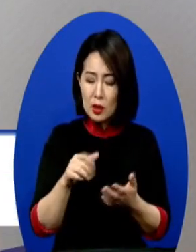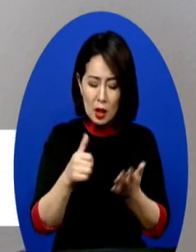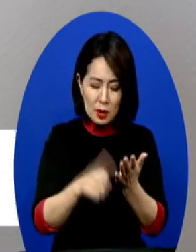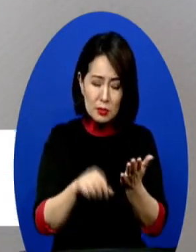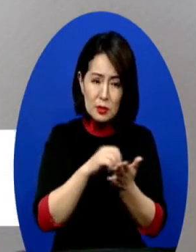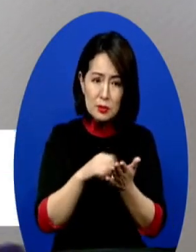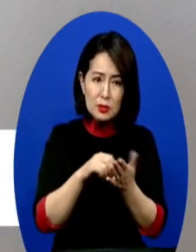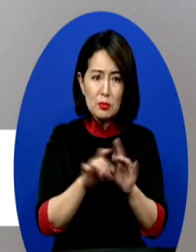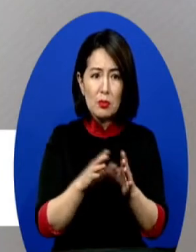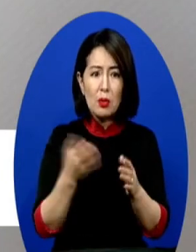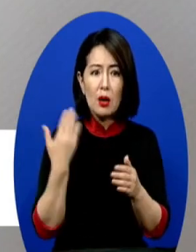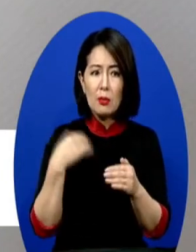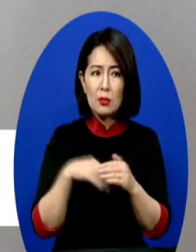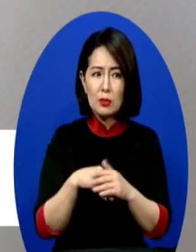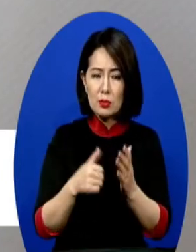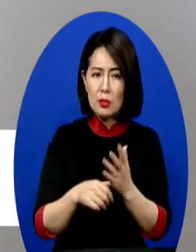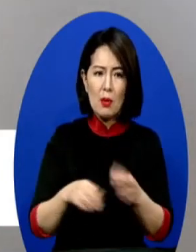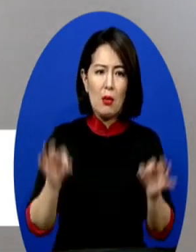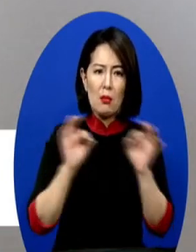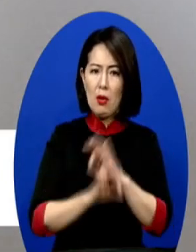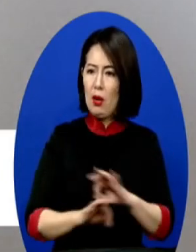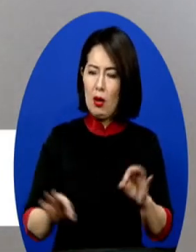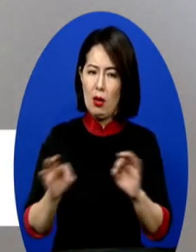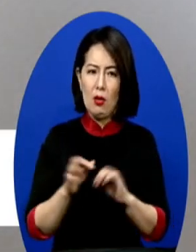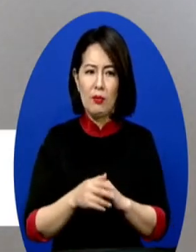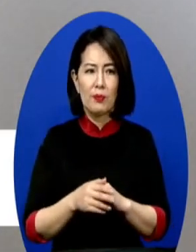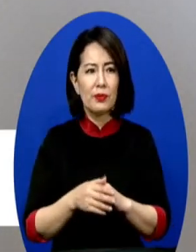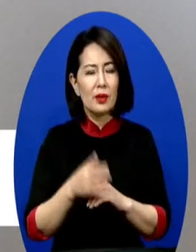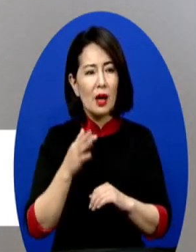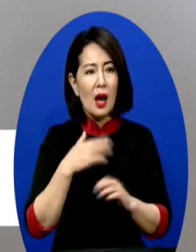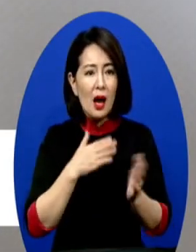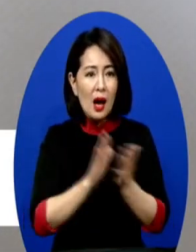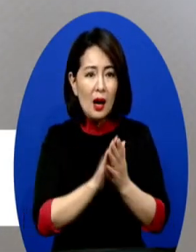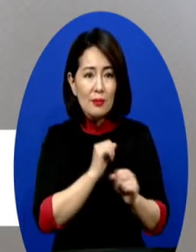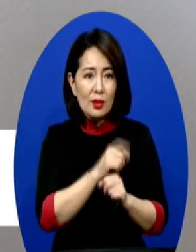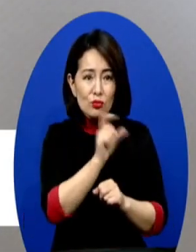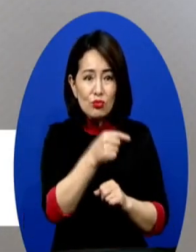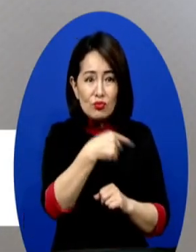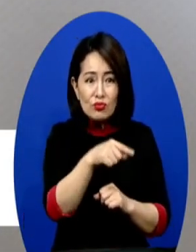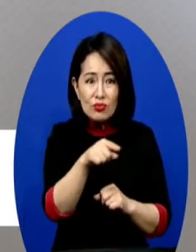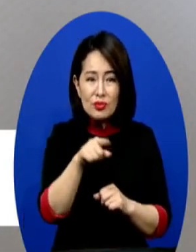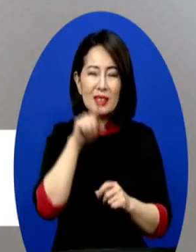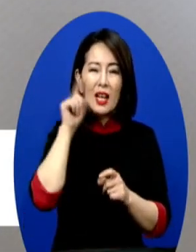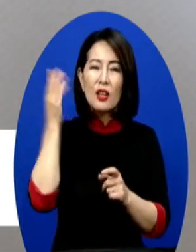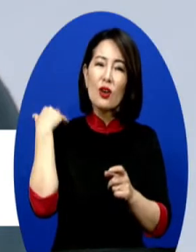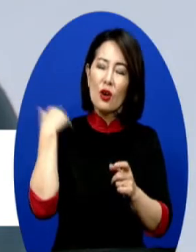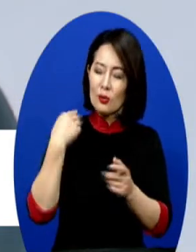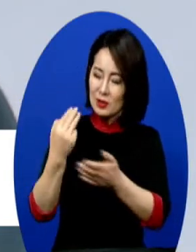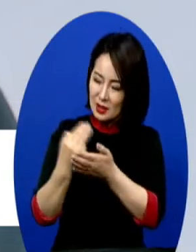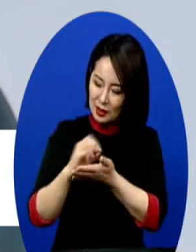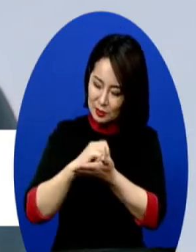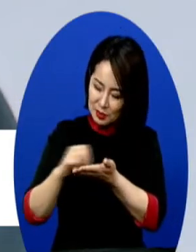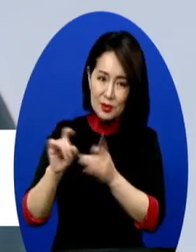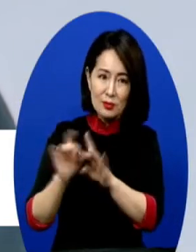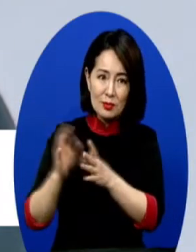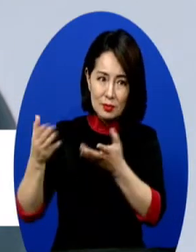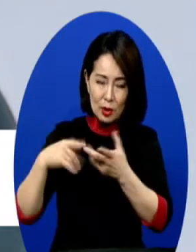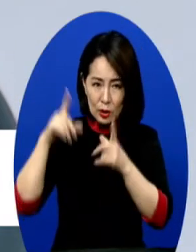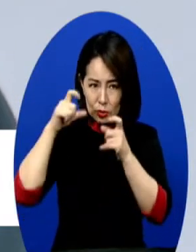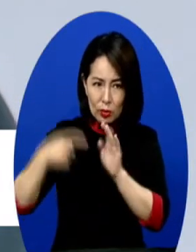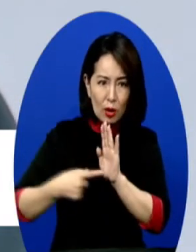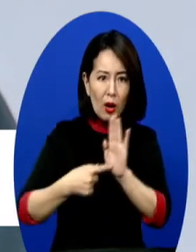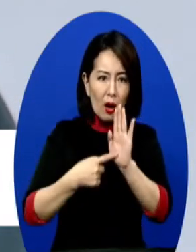мангалын одоо тэмдэгч байна уу? Оо байхгүй байхгүй. Мегамар сүрэн одоо аргагүй юу хамт ажиллаж байсан хүмүүсээ мөн залуудаа авч байсан шагнал урамшуулал гэрэл зургийг